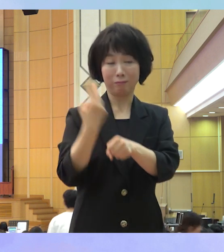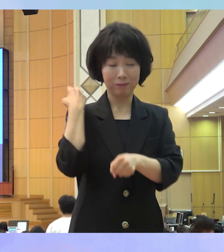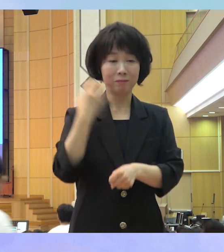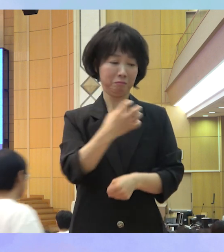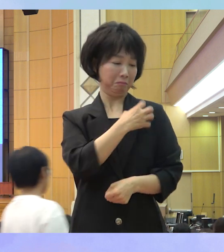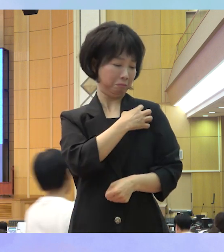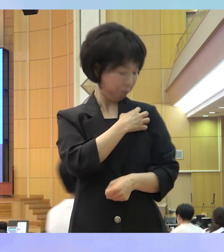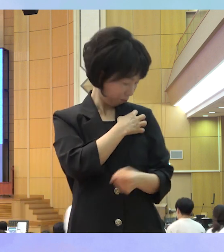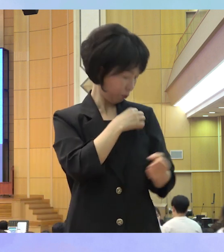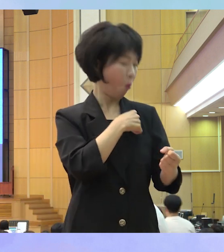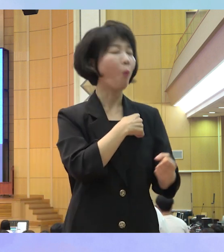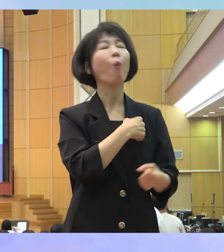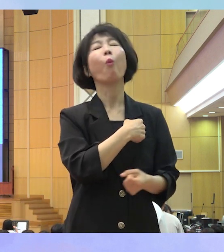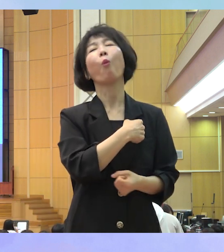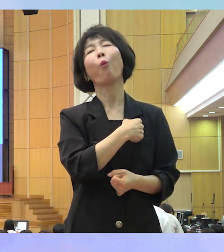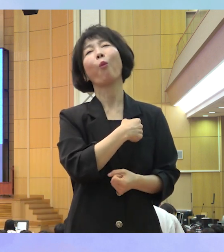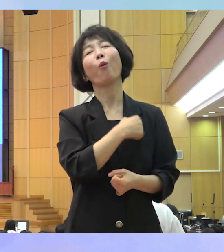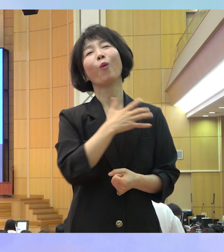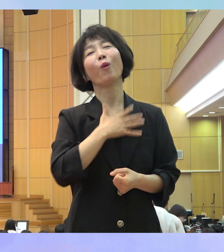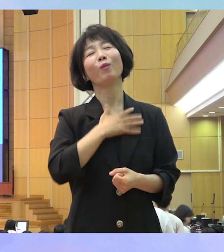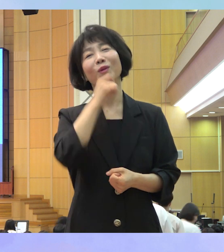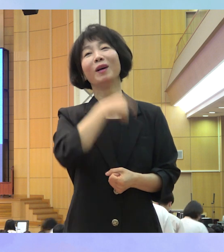들리는 것들이 이런 게 있어요. 뭐냐면